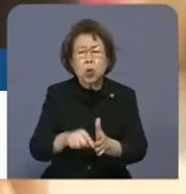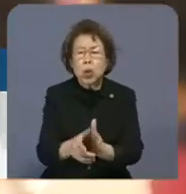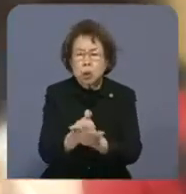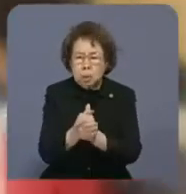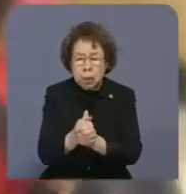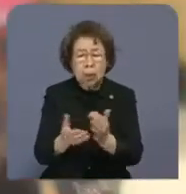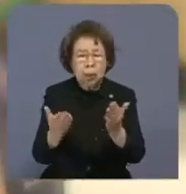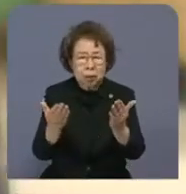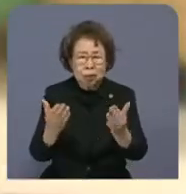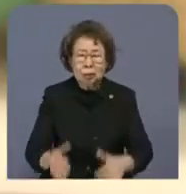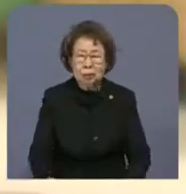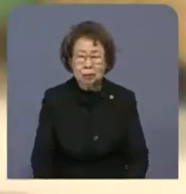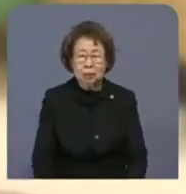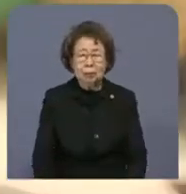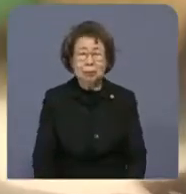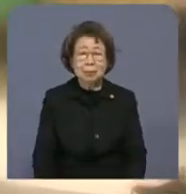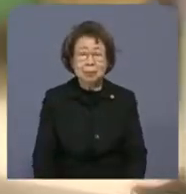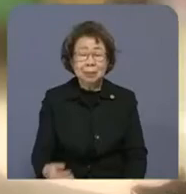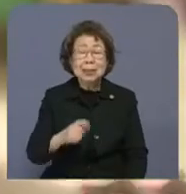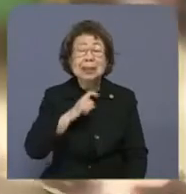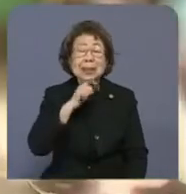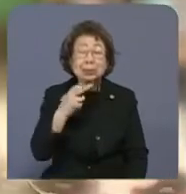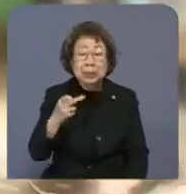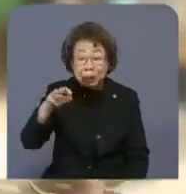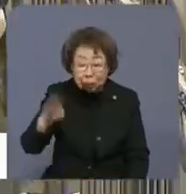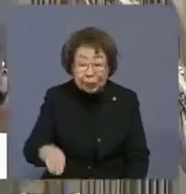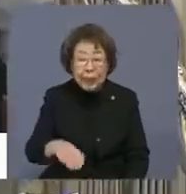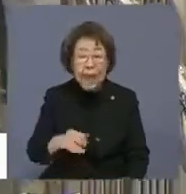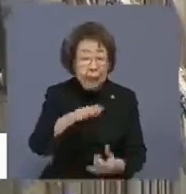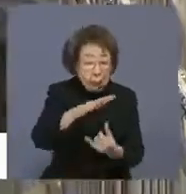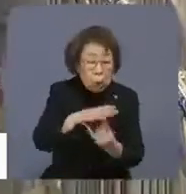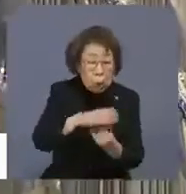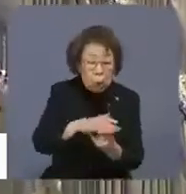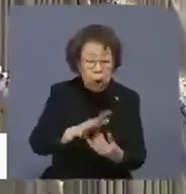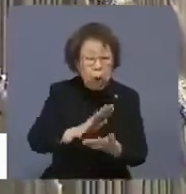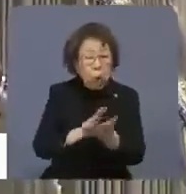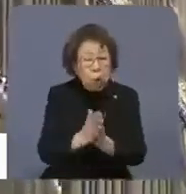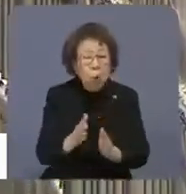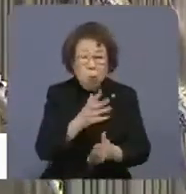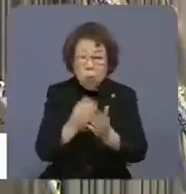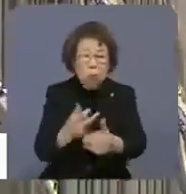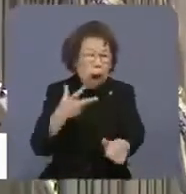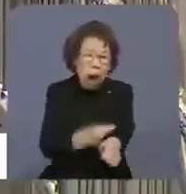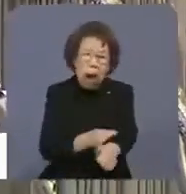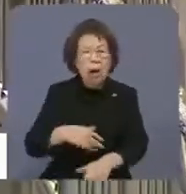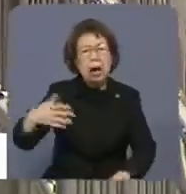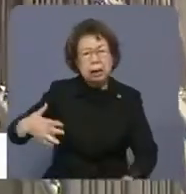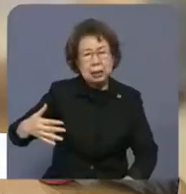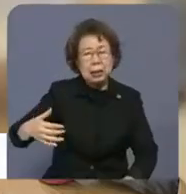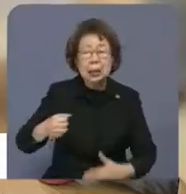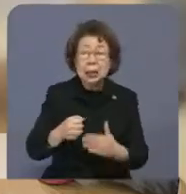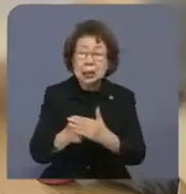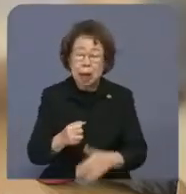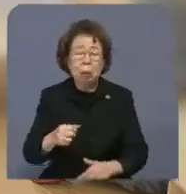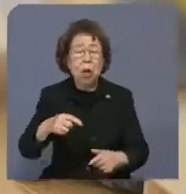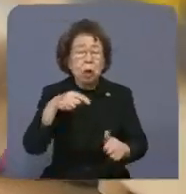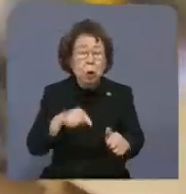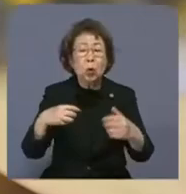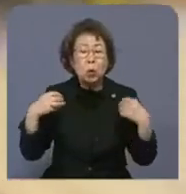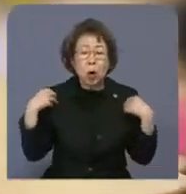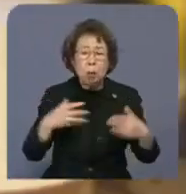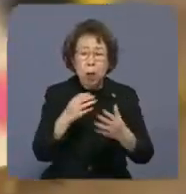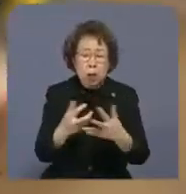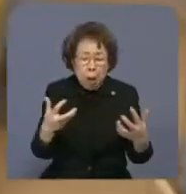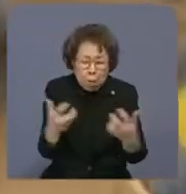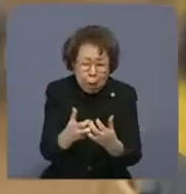있도록. 하지만 여전히 12세 미만 초등학생과 유치원생은 백신 접종을 할 수 없는 만큼 교육당국이